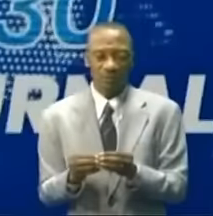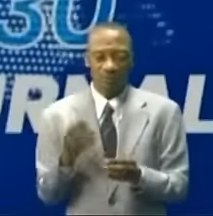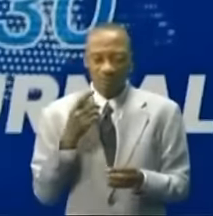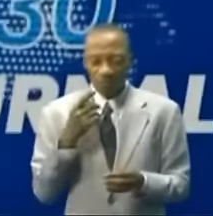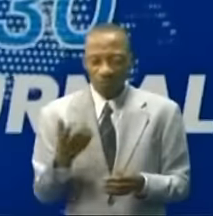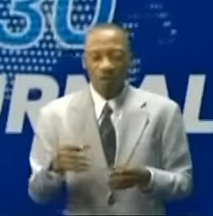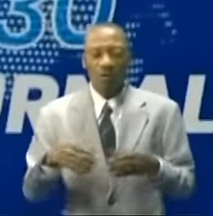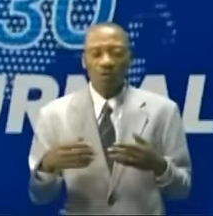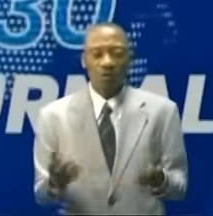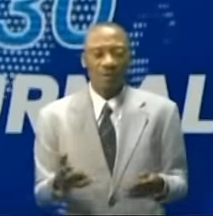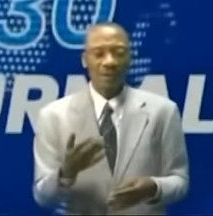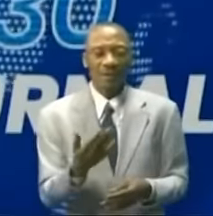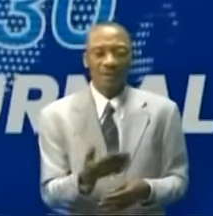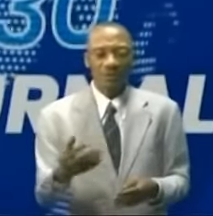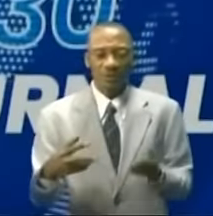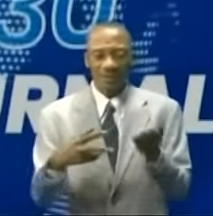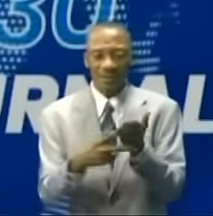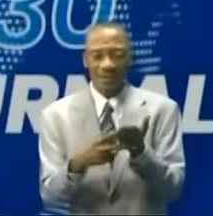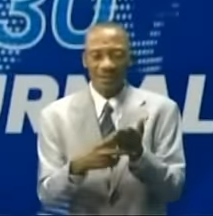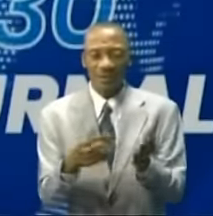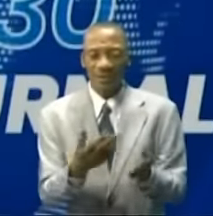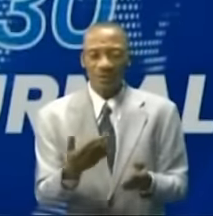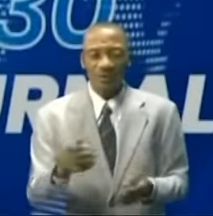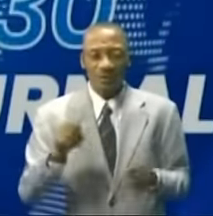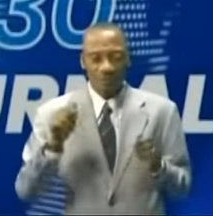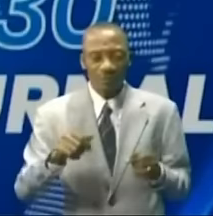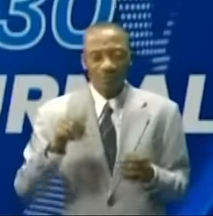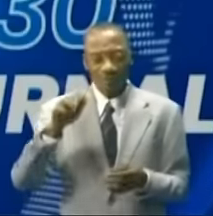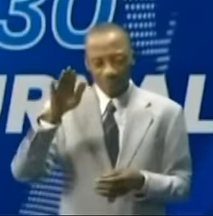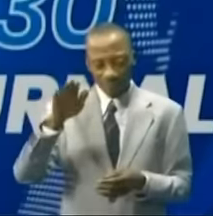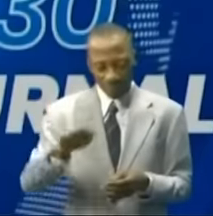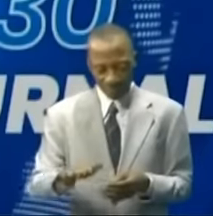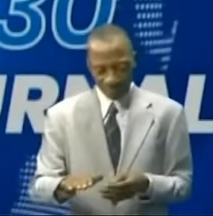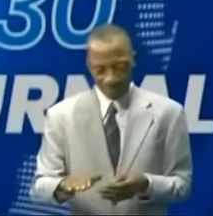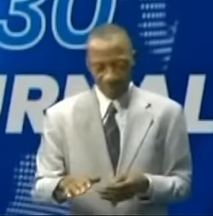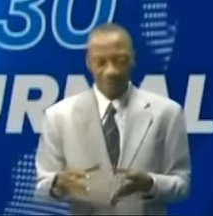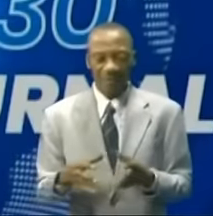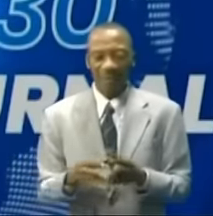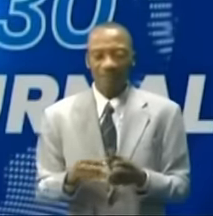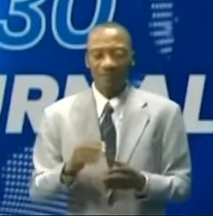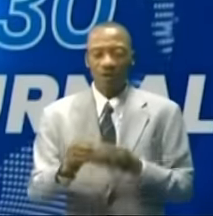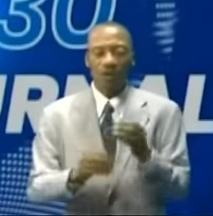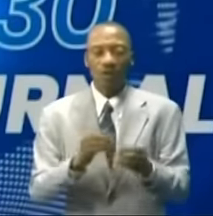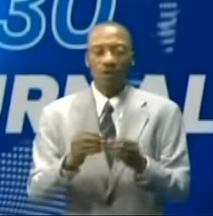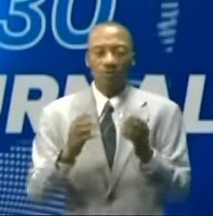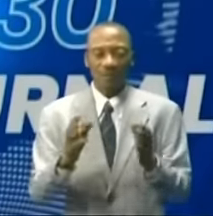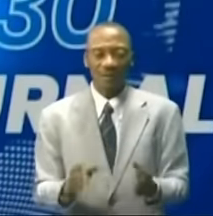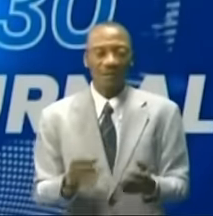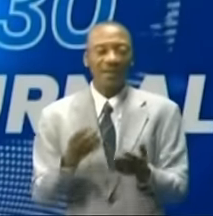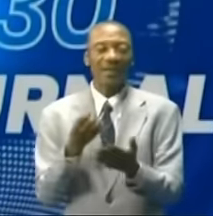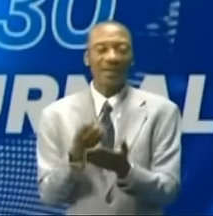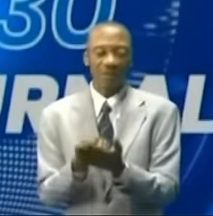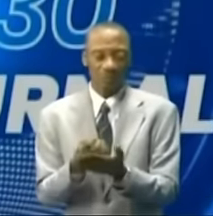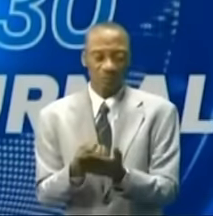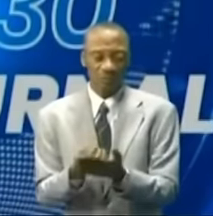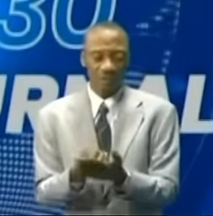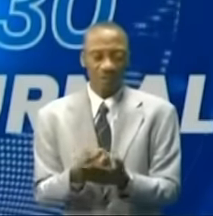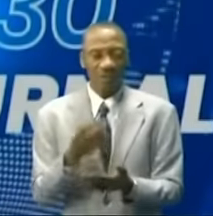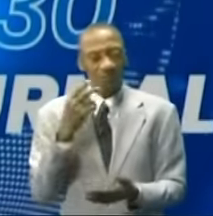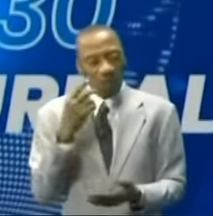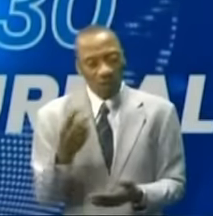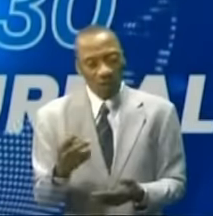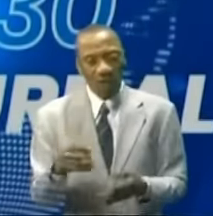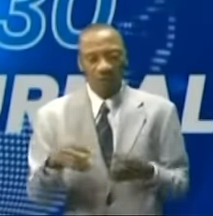Daniel Moukoukousamba, qui espère obtenir les allègements fiscaux en faveur des opérateurs économiques opérant dans les provinces victimes de la